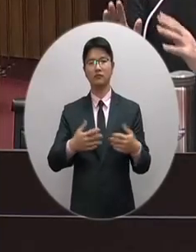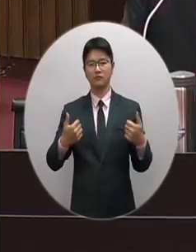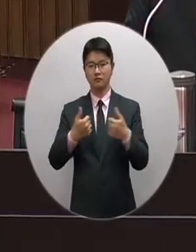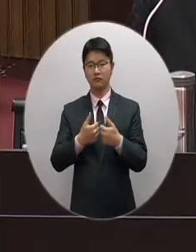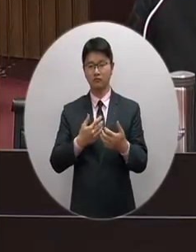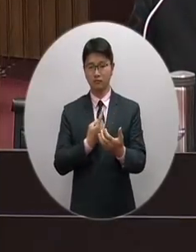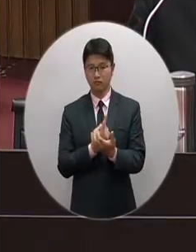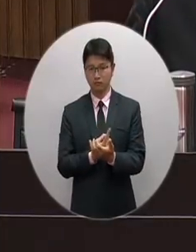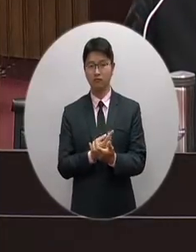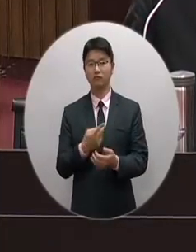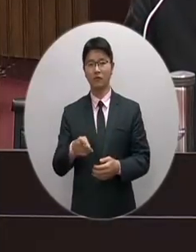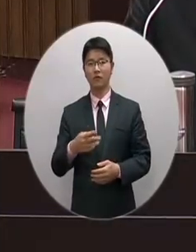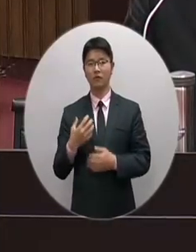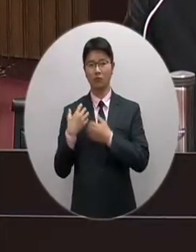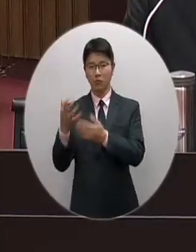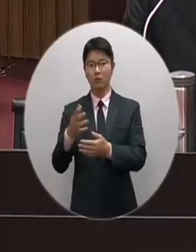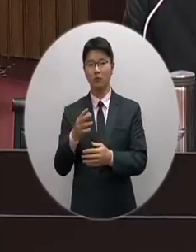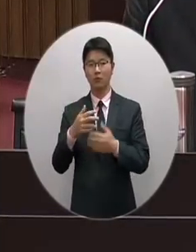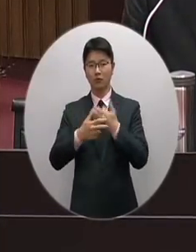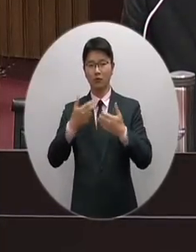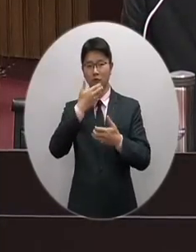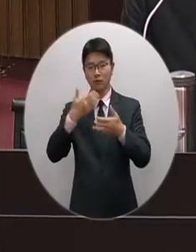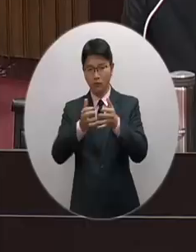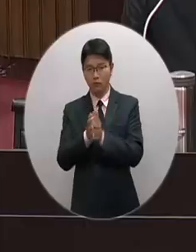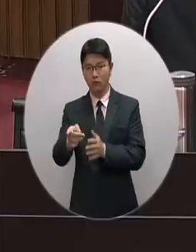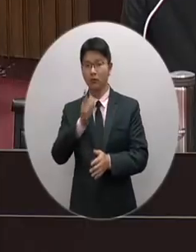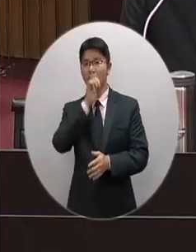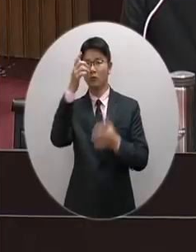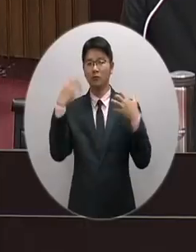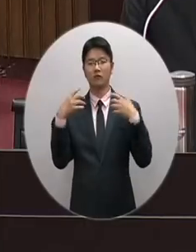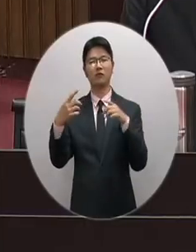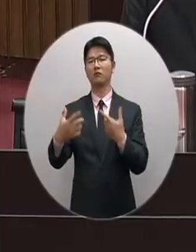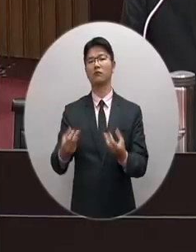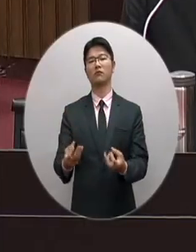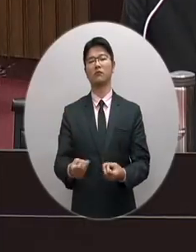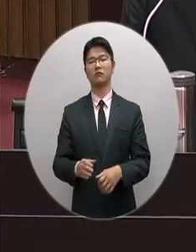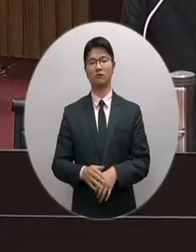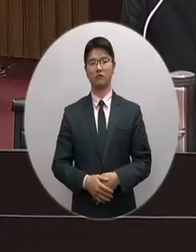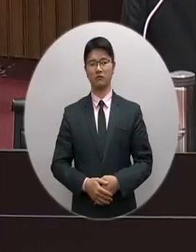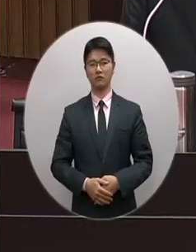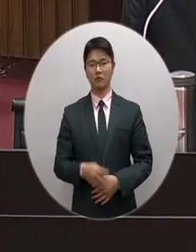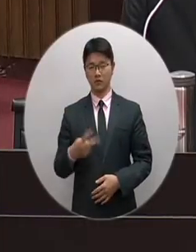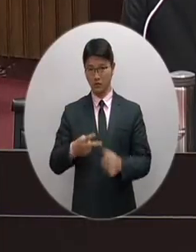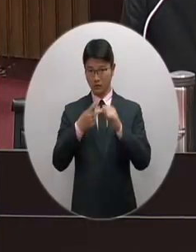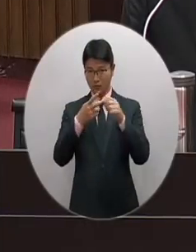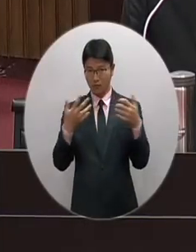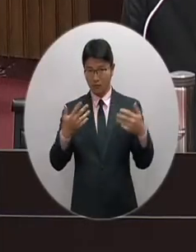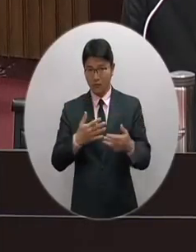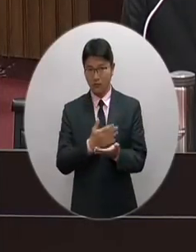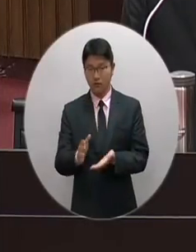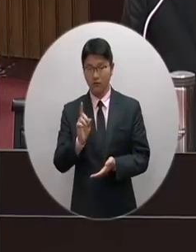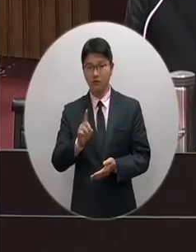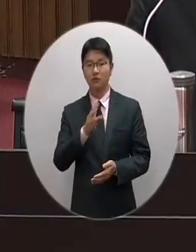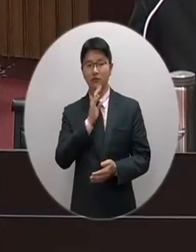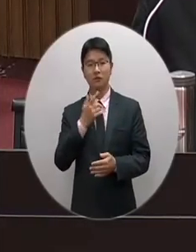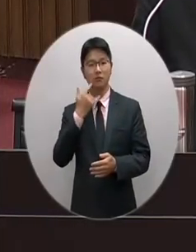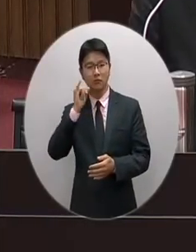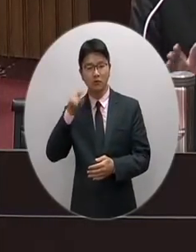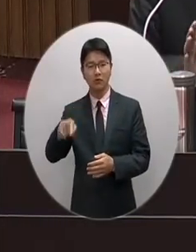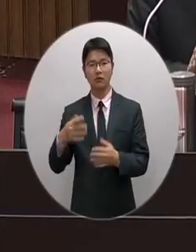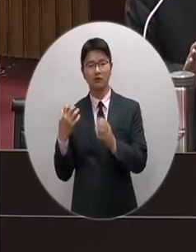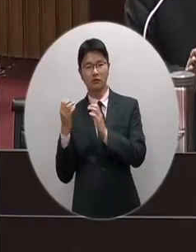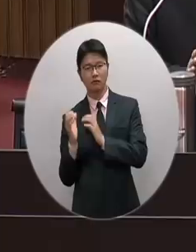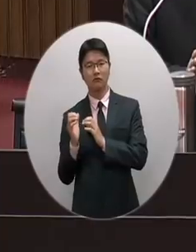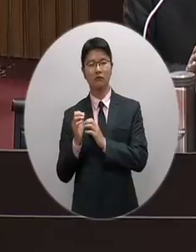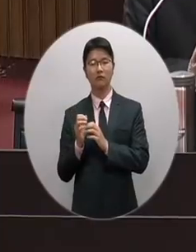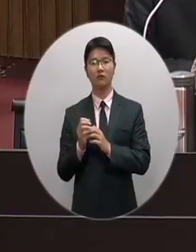只留给卫福部自己来负责。那第二个呢，我们要解决夫妇的负担，所以我们现在